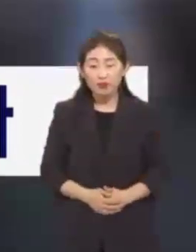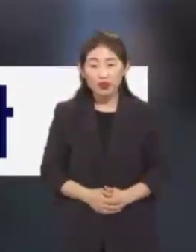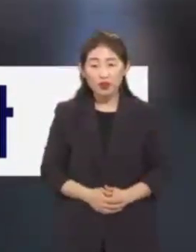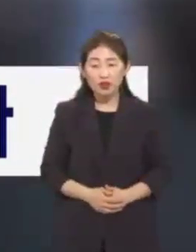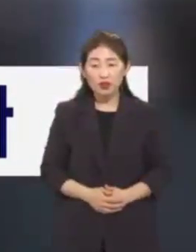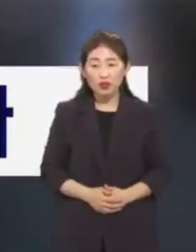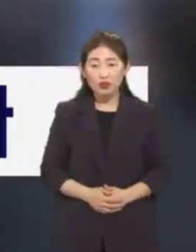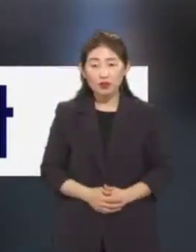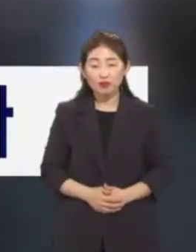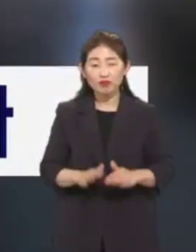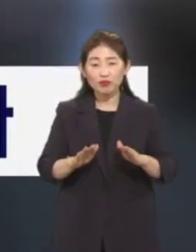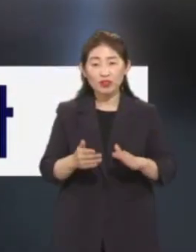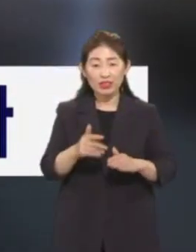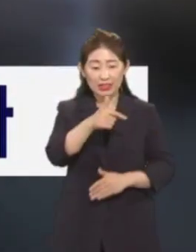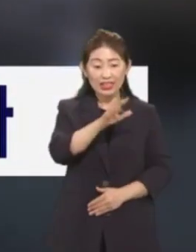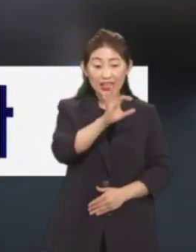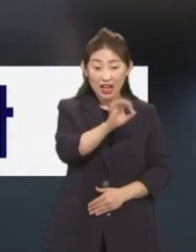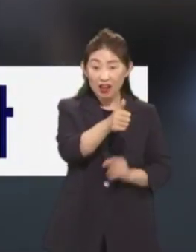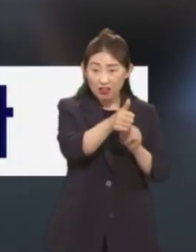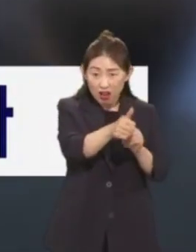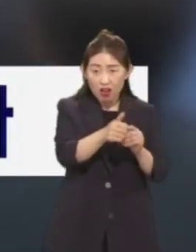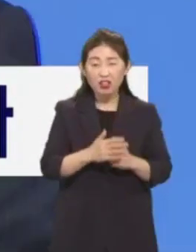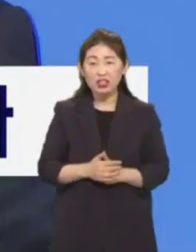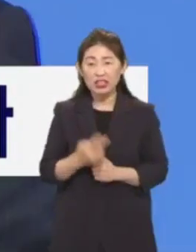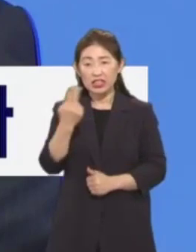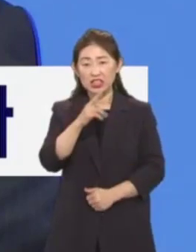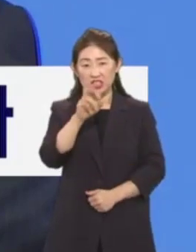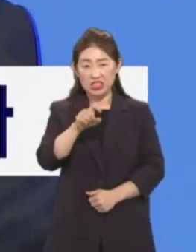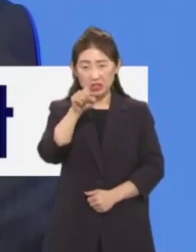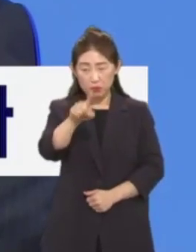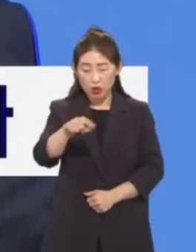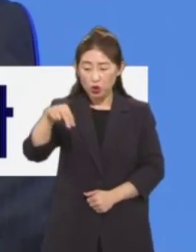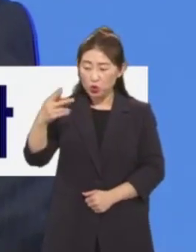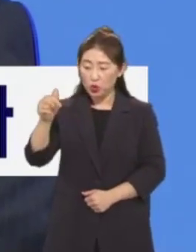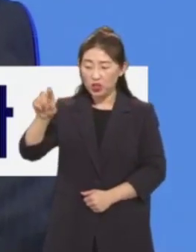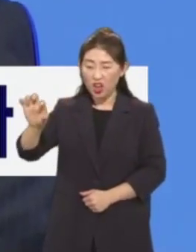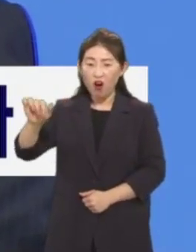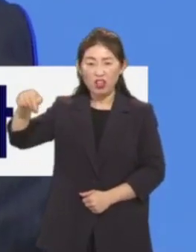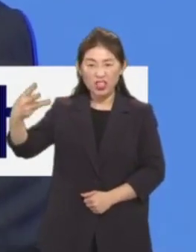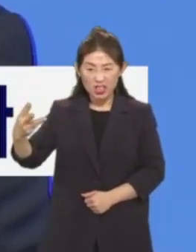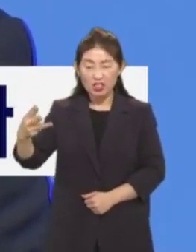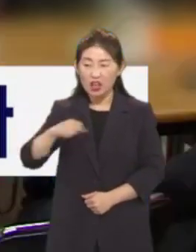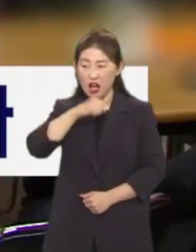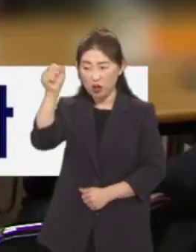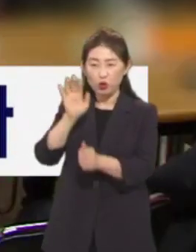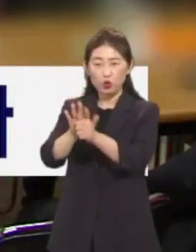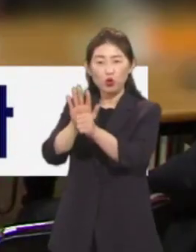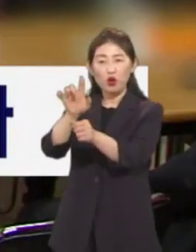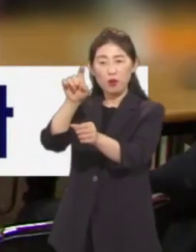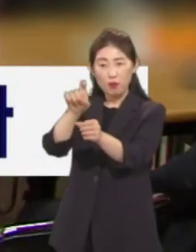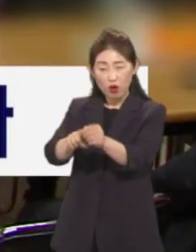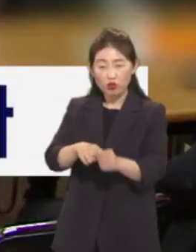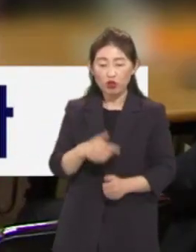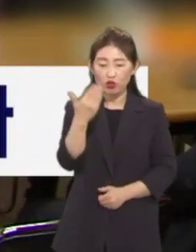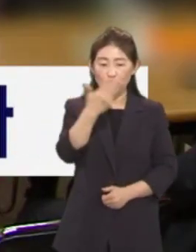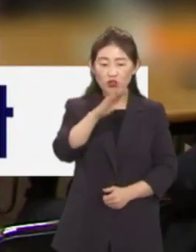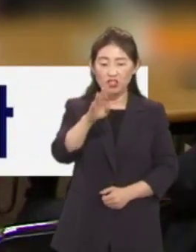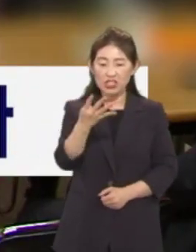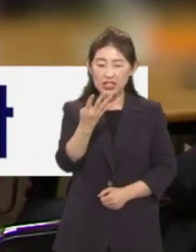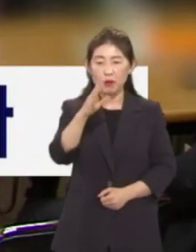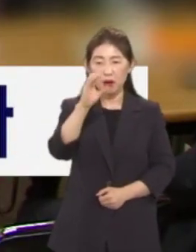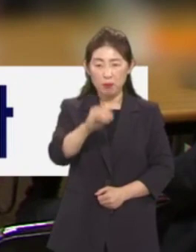동구 지역위원장을 지낸 강 감사에게는 2021년 송영길 당시 후보를 당선시키기 위해 9,400만 원